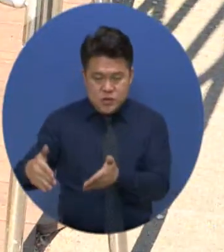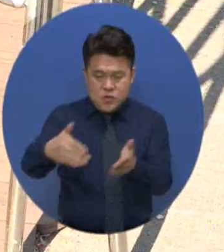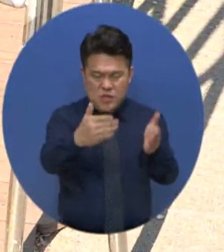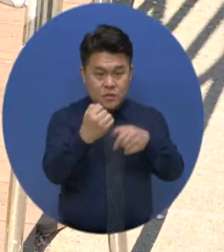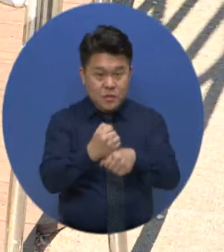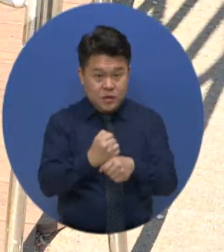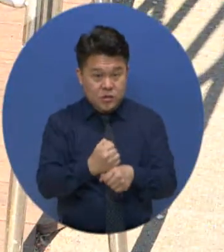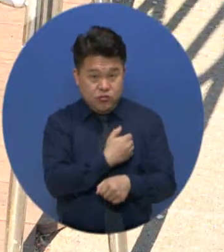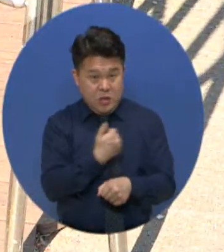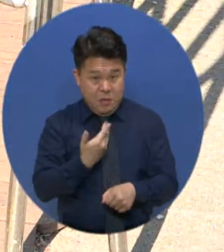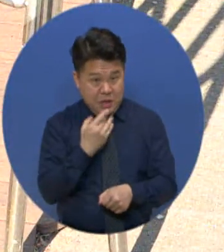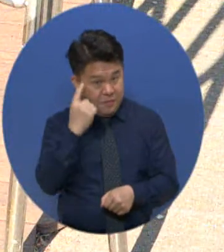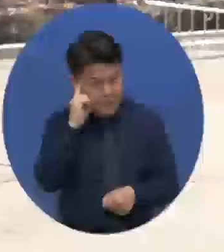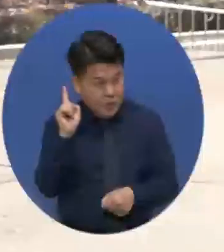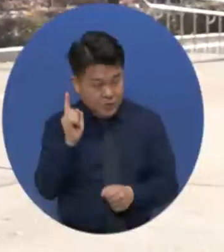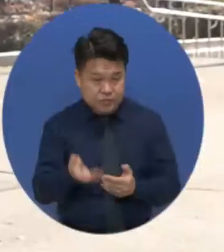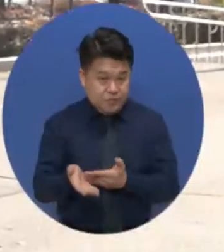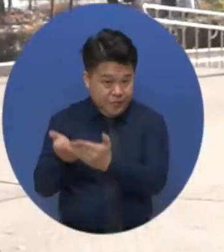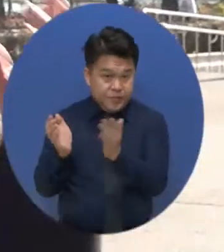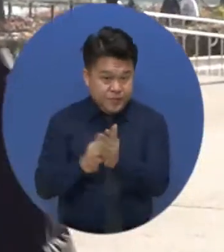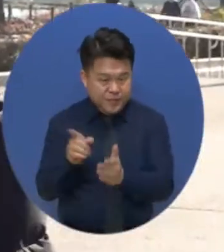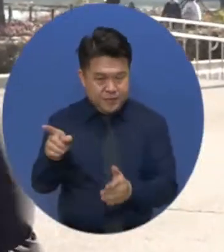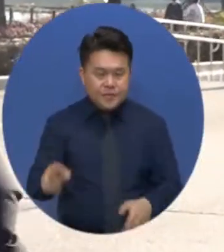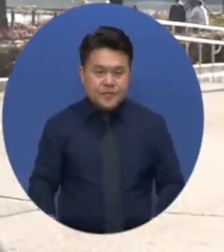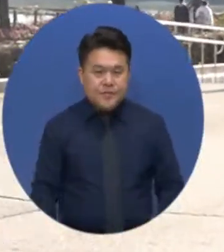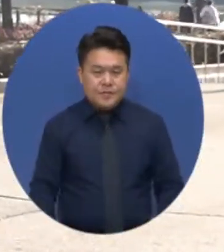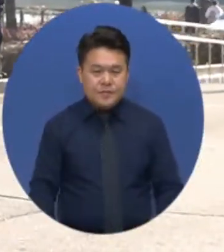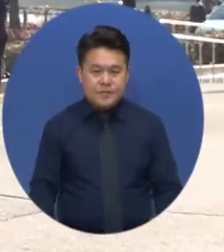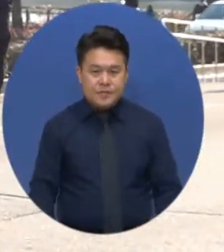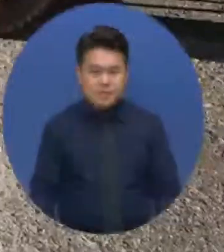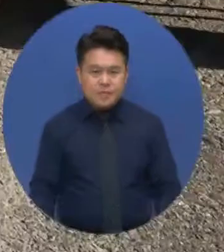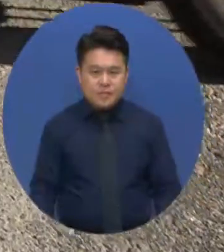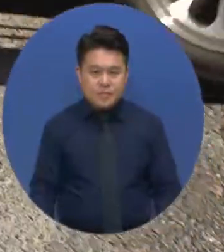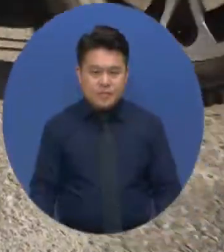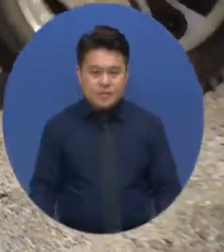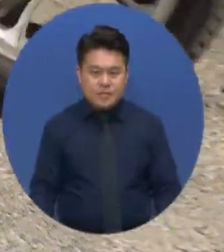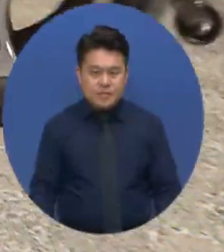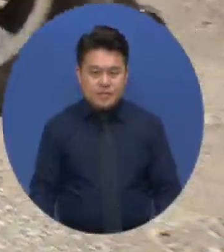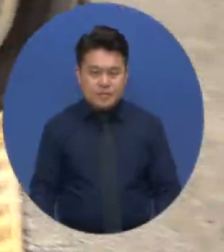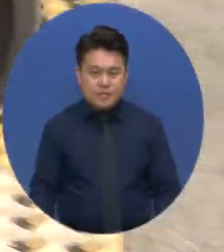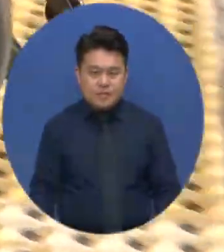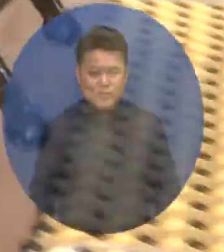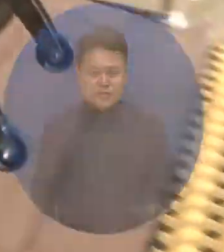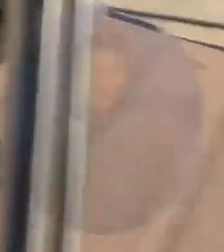경사로를 만들면 충분히 만들 수 있지 않겠냐 해서 건의를 하기 시작한 거죠.